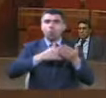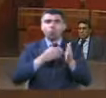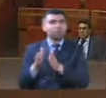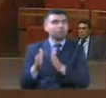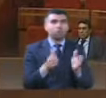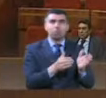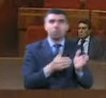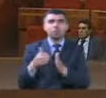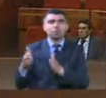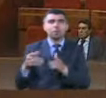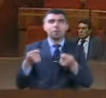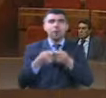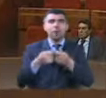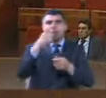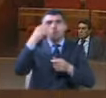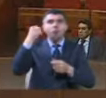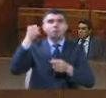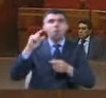للبلاد ومصالحها العليا.